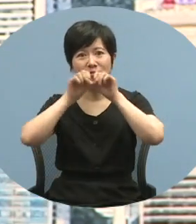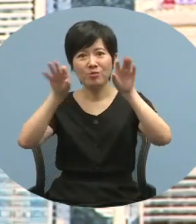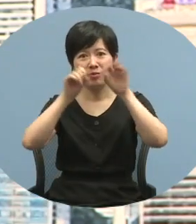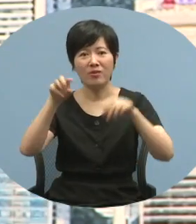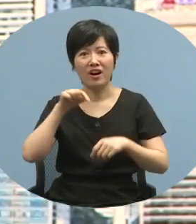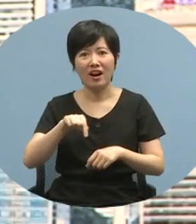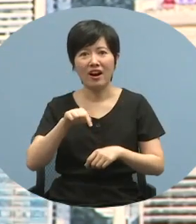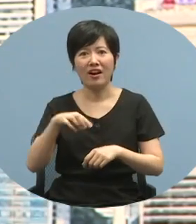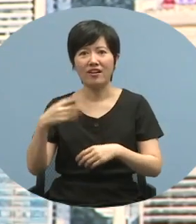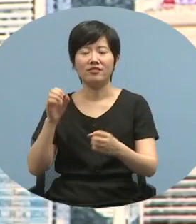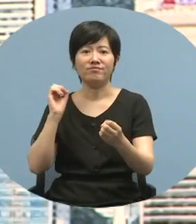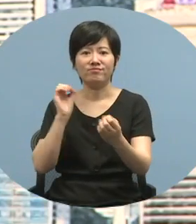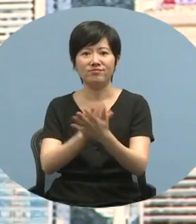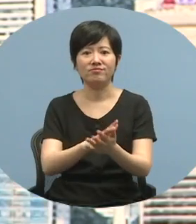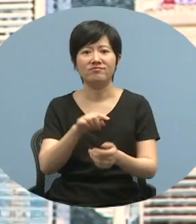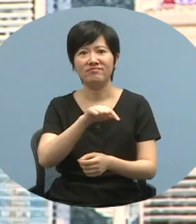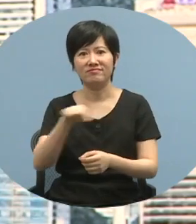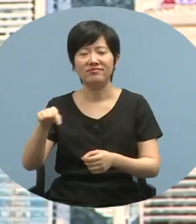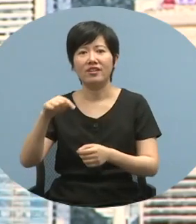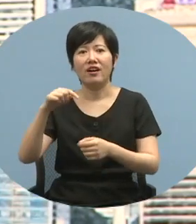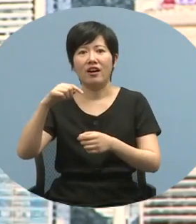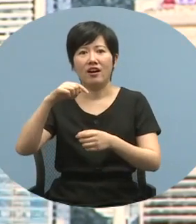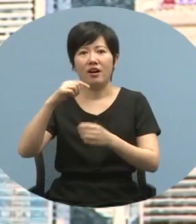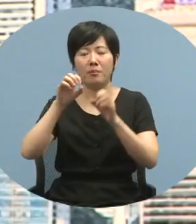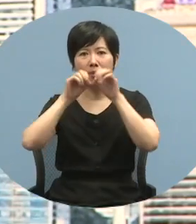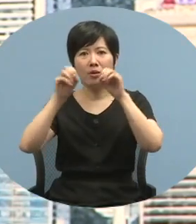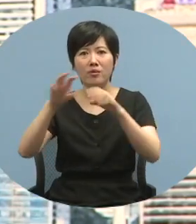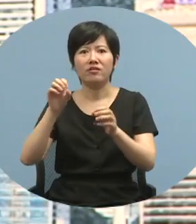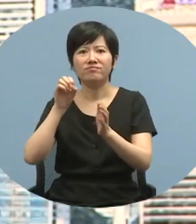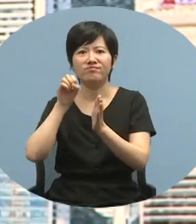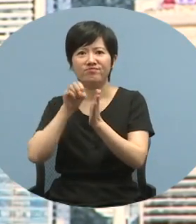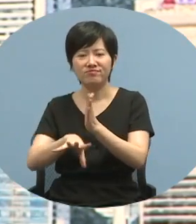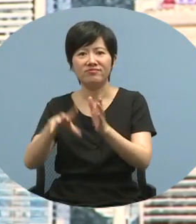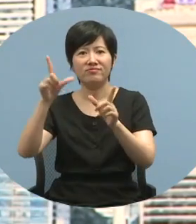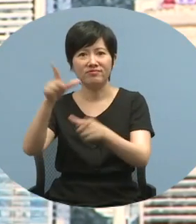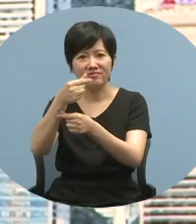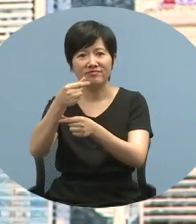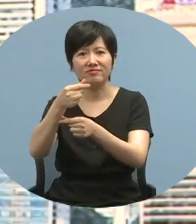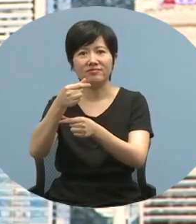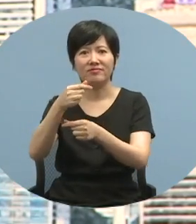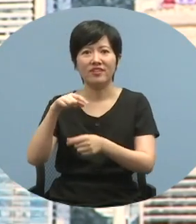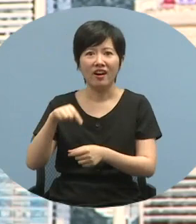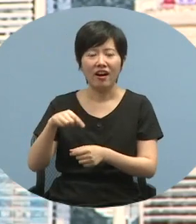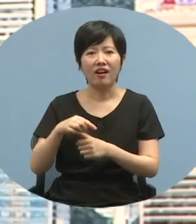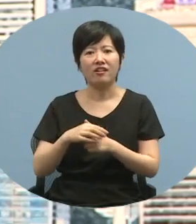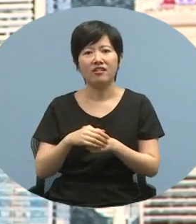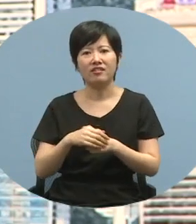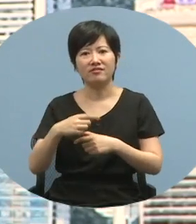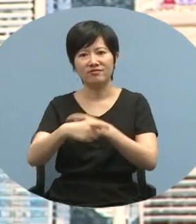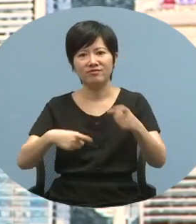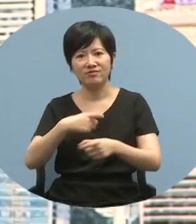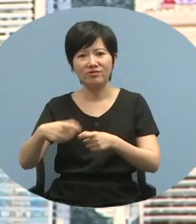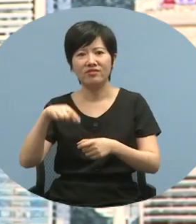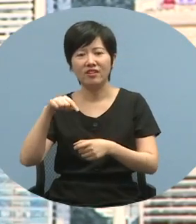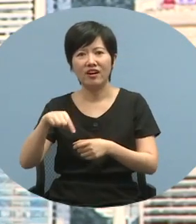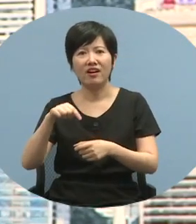份施政報告，而是放棄了一個可以將份施政報告更加完整交代香港今日的經濟情況和經濟